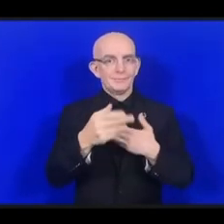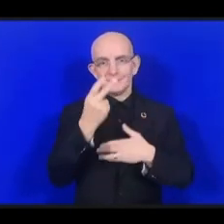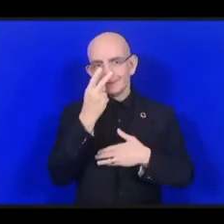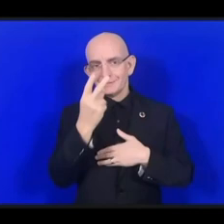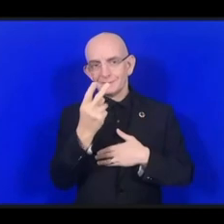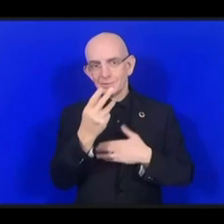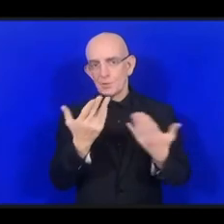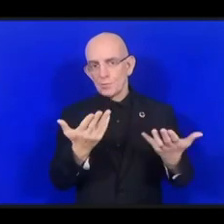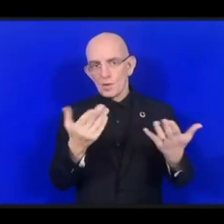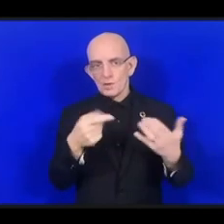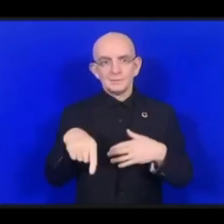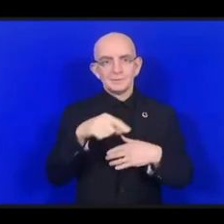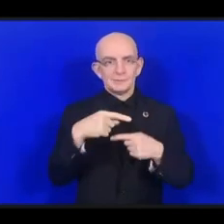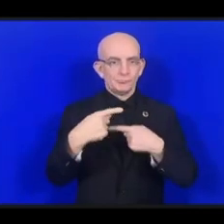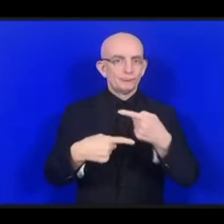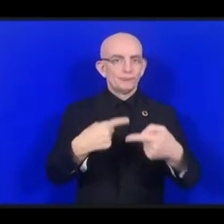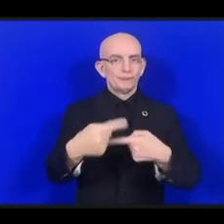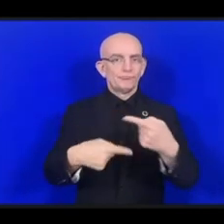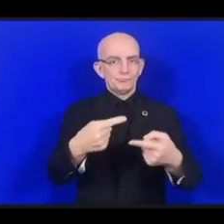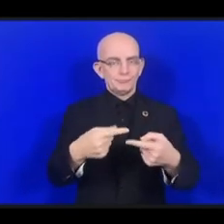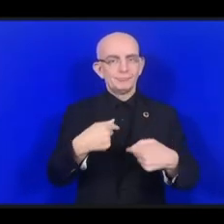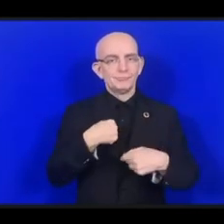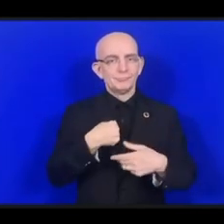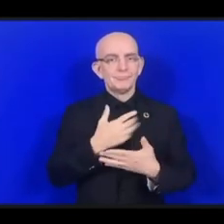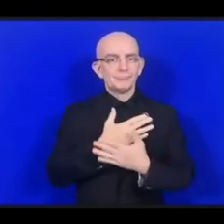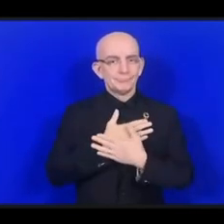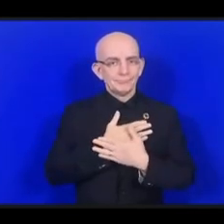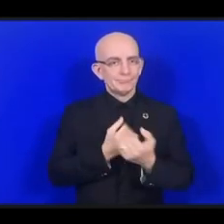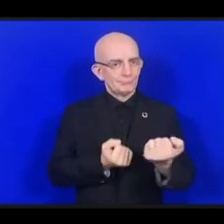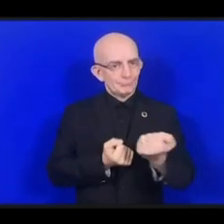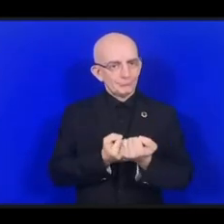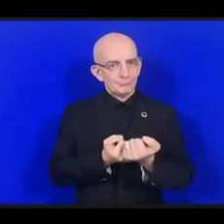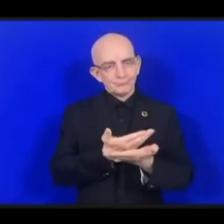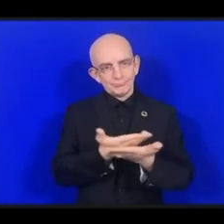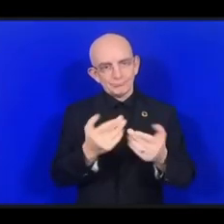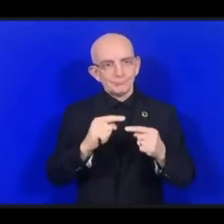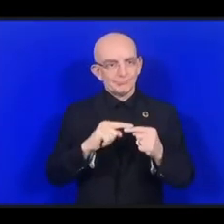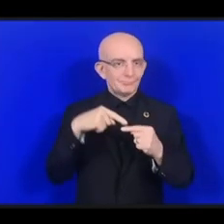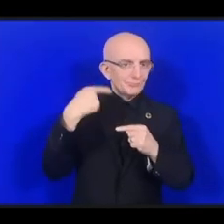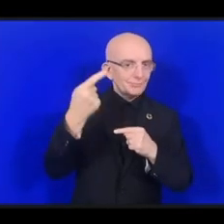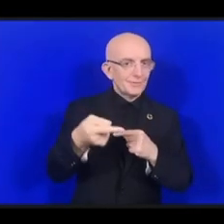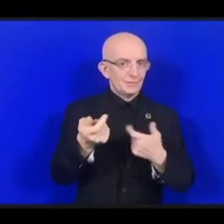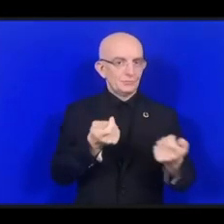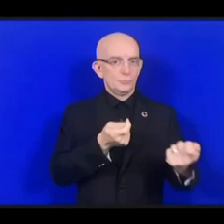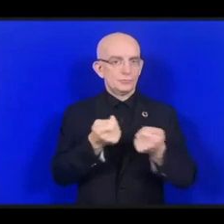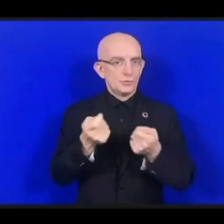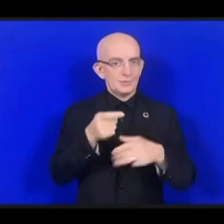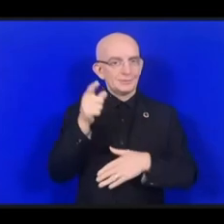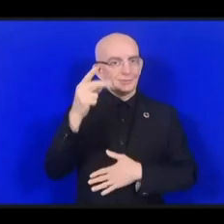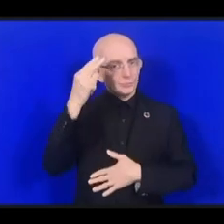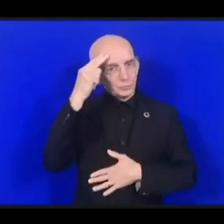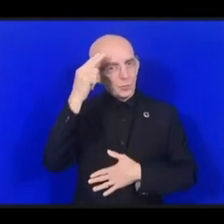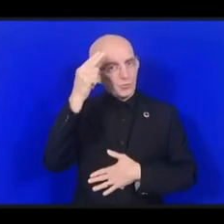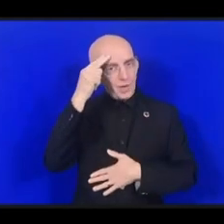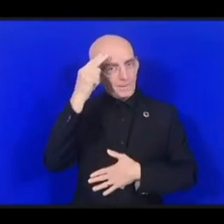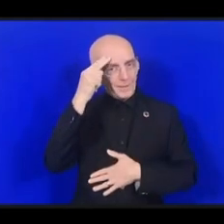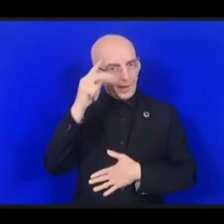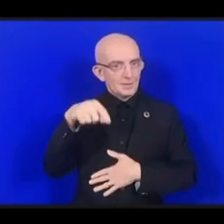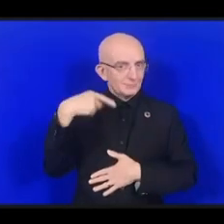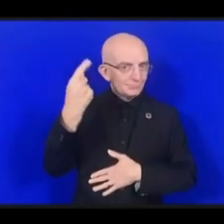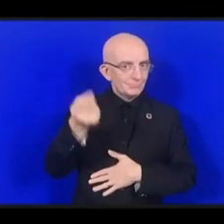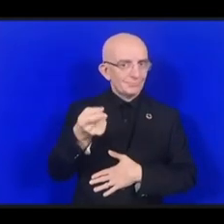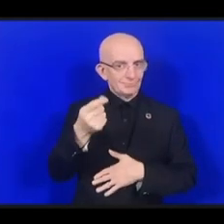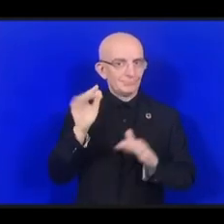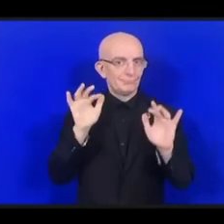ariad j'apporte tout notre soutien à notre prochain haute le Royaume d'Arabie Saoudite le département des Affaires